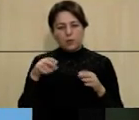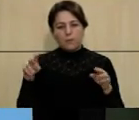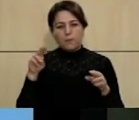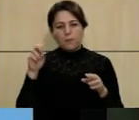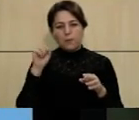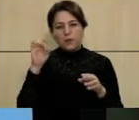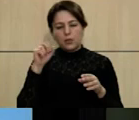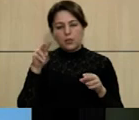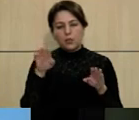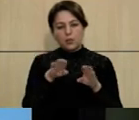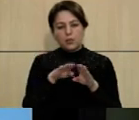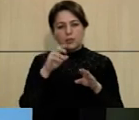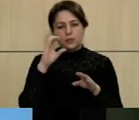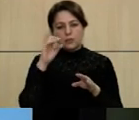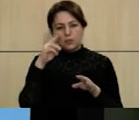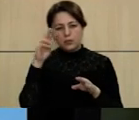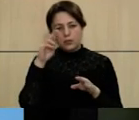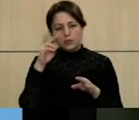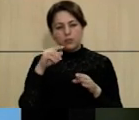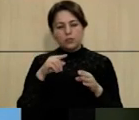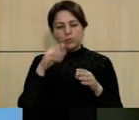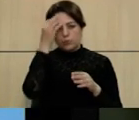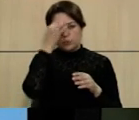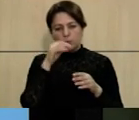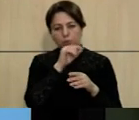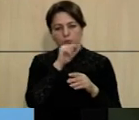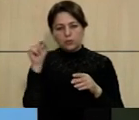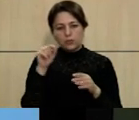paralel CD to'g'ri chiziqni o'tkazamiz.